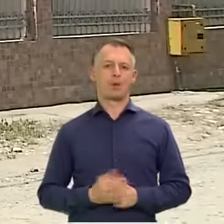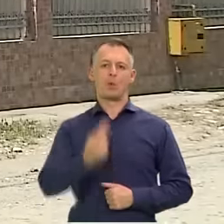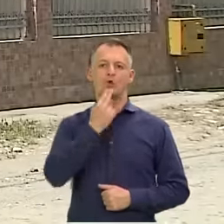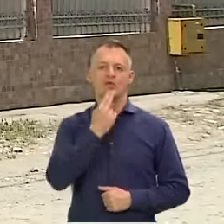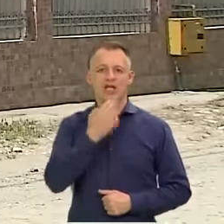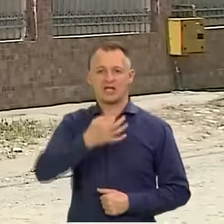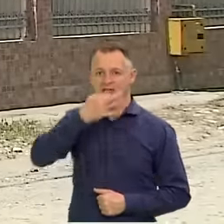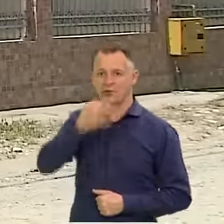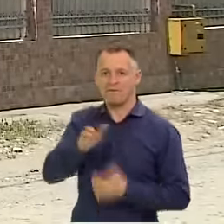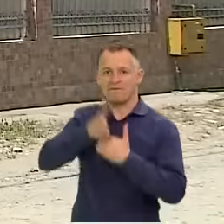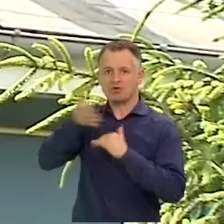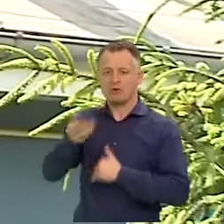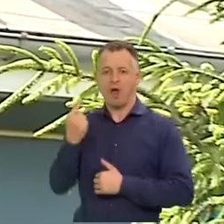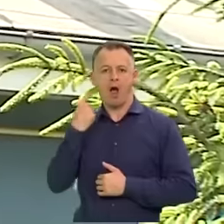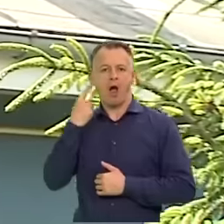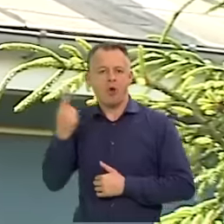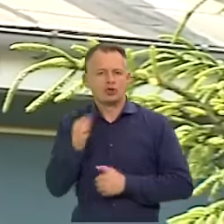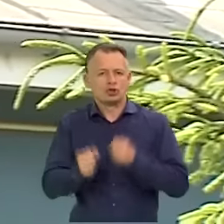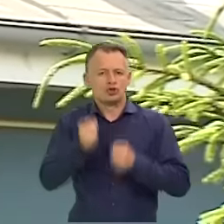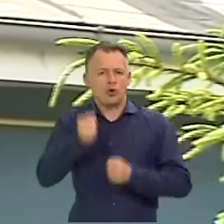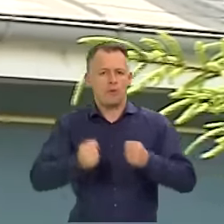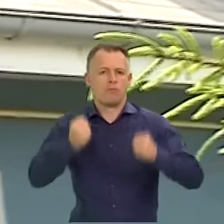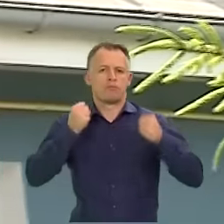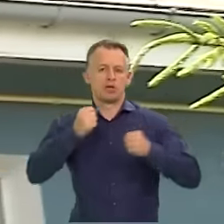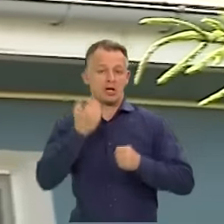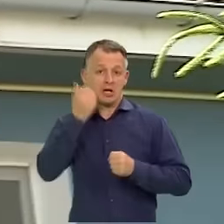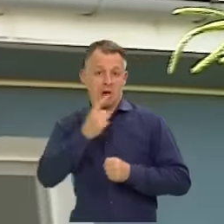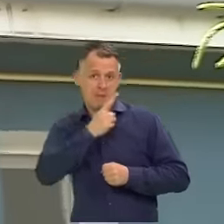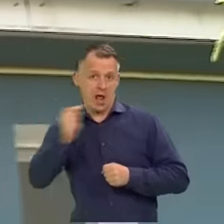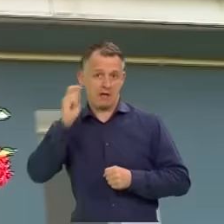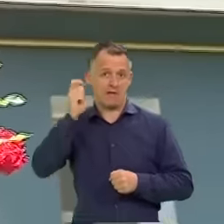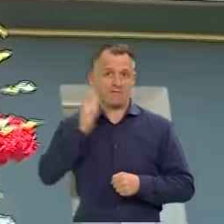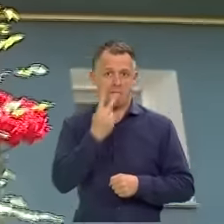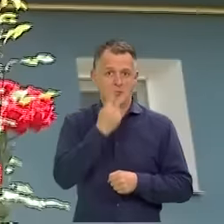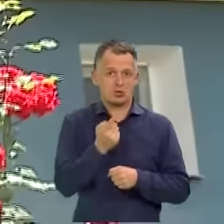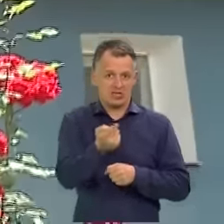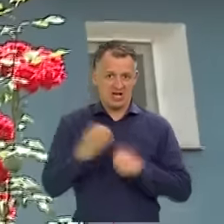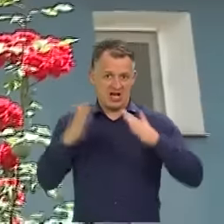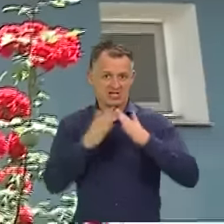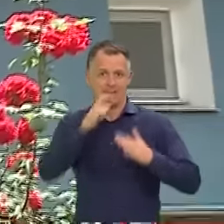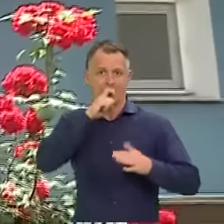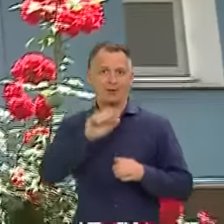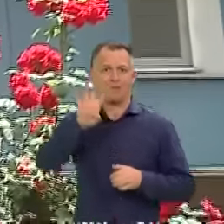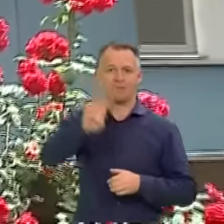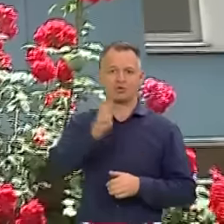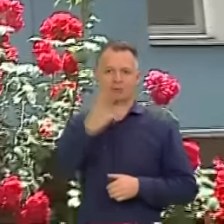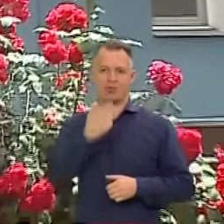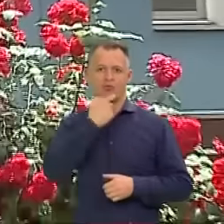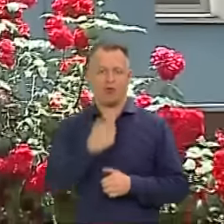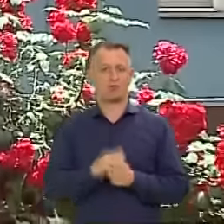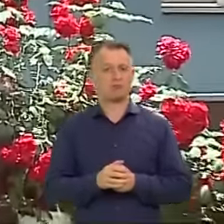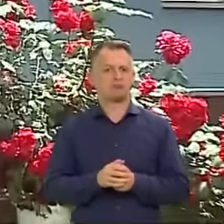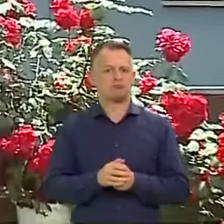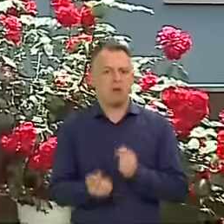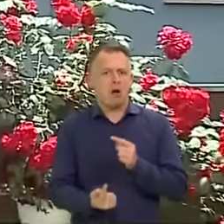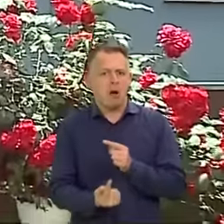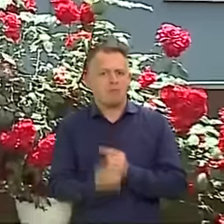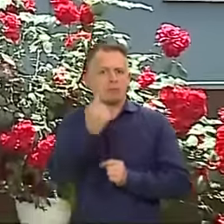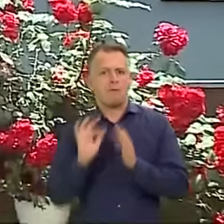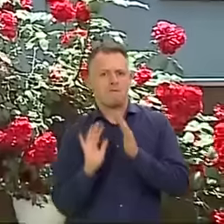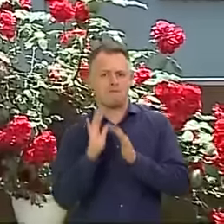Polițiștii spun că vecinii ar fi auzit un zgomot puternic. Când au ieșit afară, ar fi văzut că din casa bărbatului de 44 de ani ar fi ieșit un fum